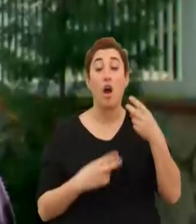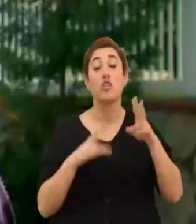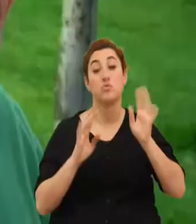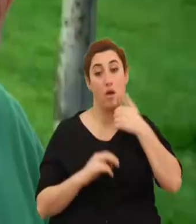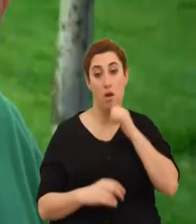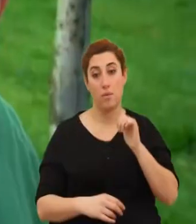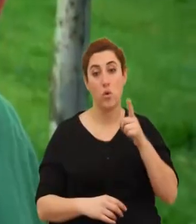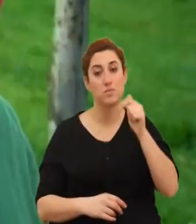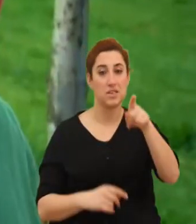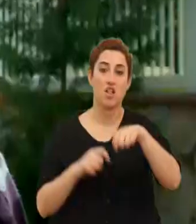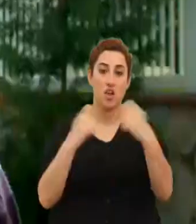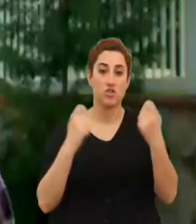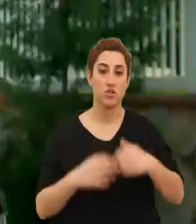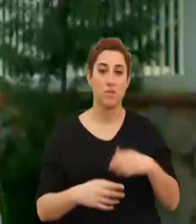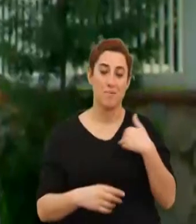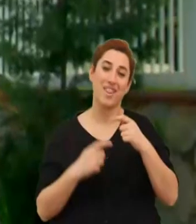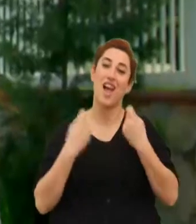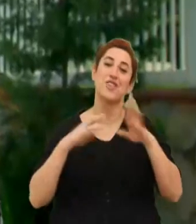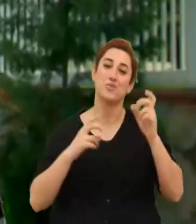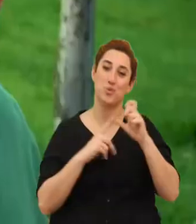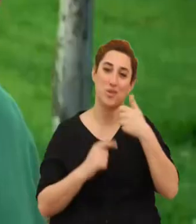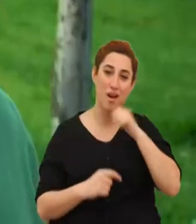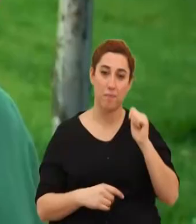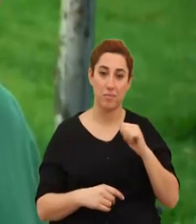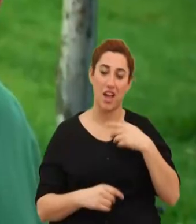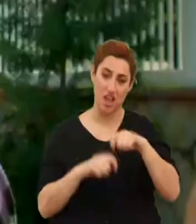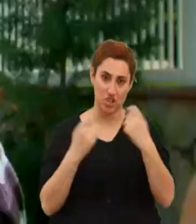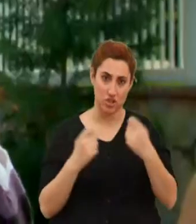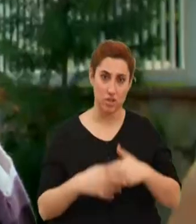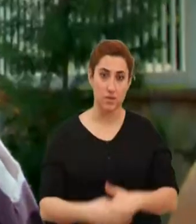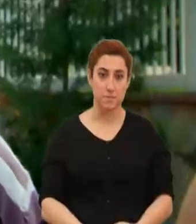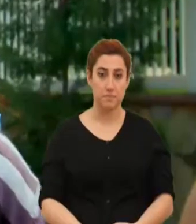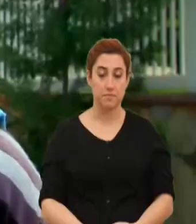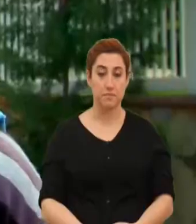Açma abi. O zaman sen aç. Ben de açmayayım Şükrü abi. Aç lan.